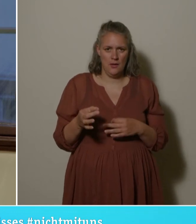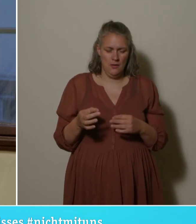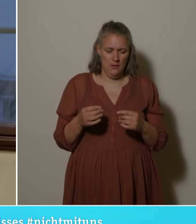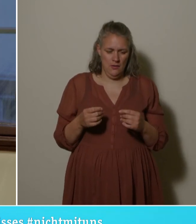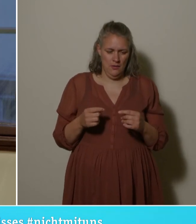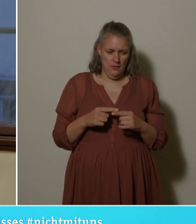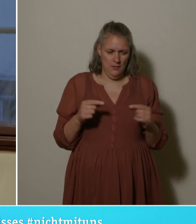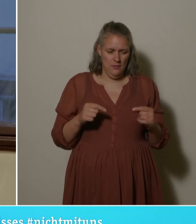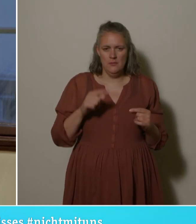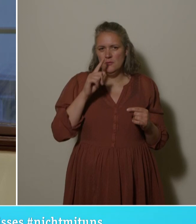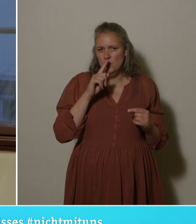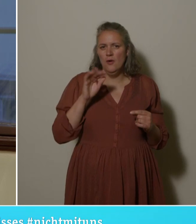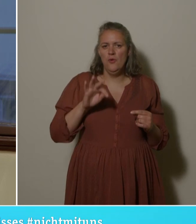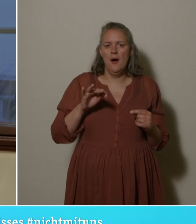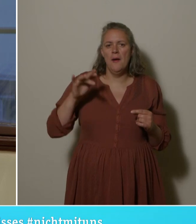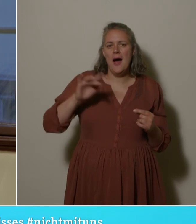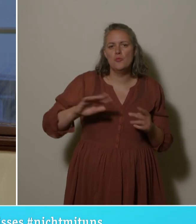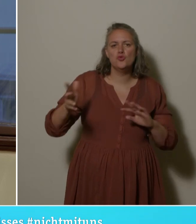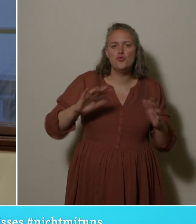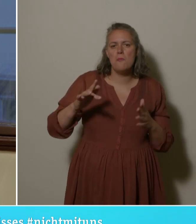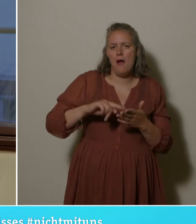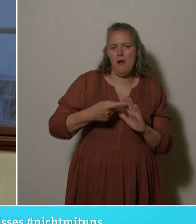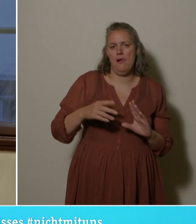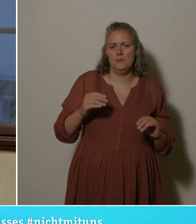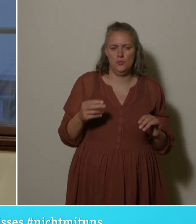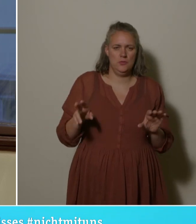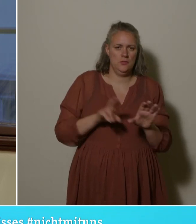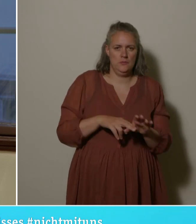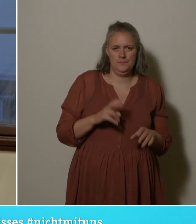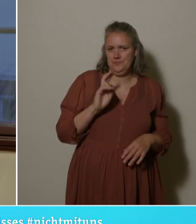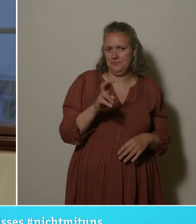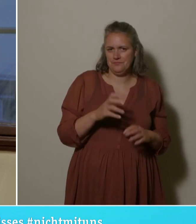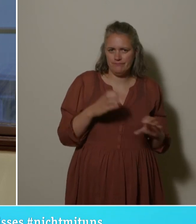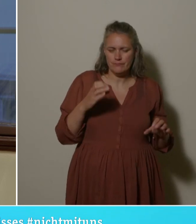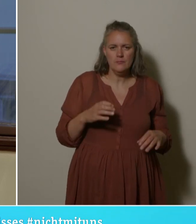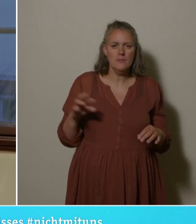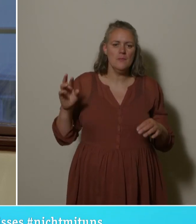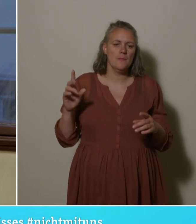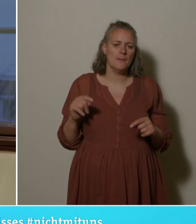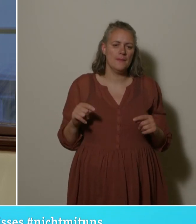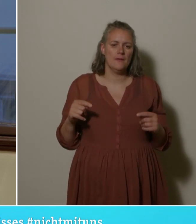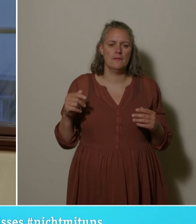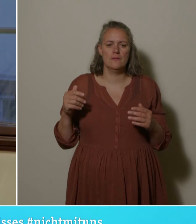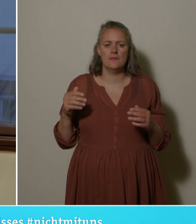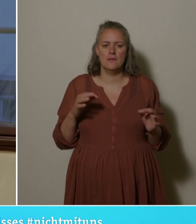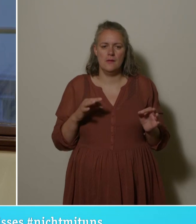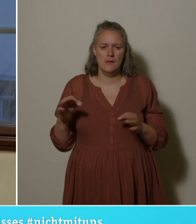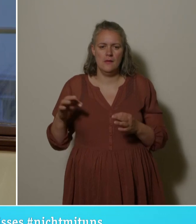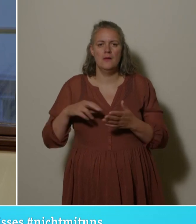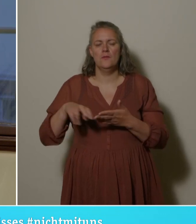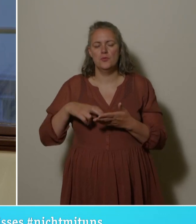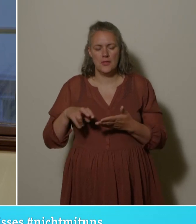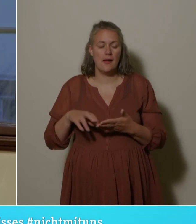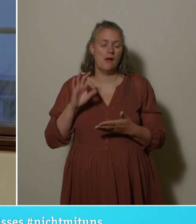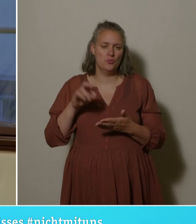absolute Gelegenheitsnutzer sind und regelmäßig Fußgänger, die eben auch noch gut bei Fuß